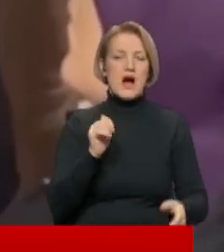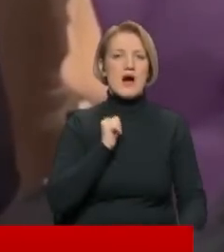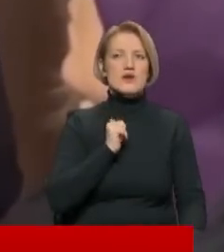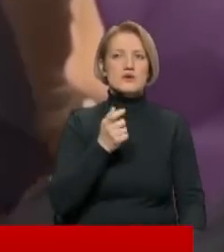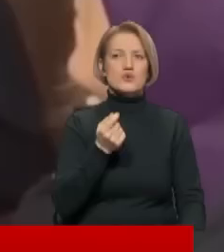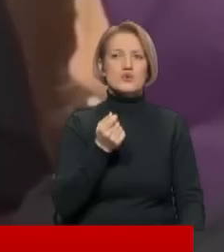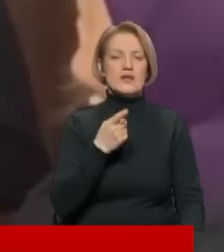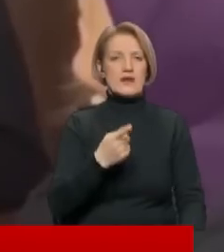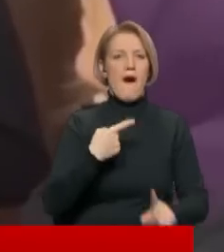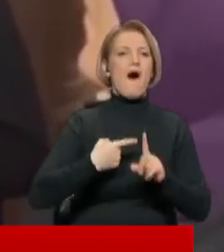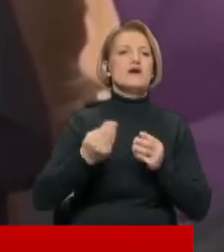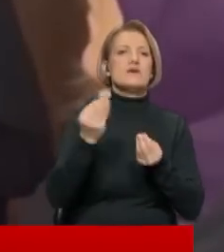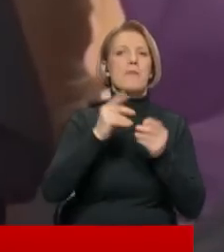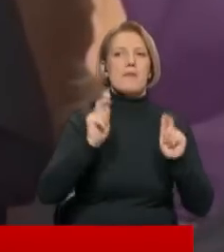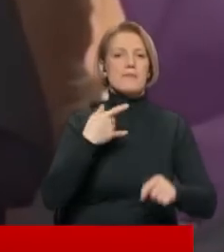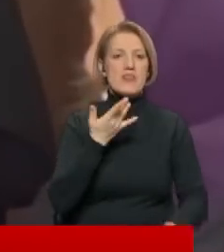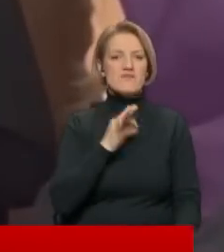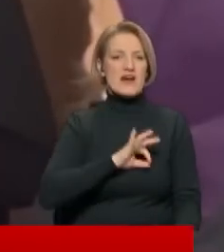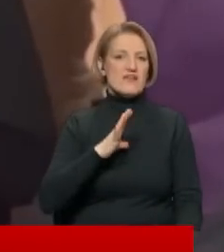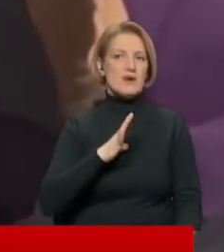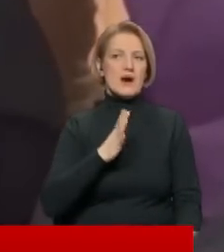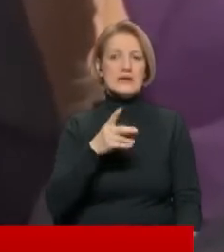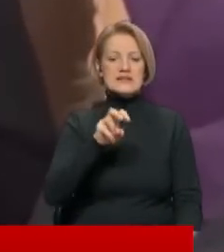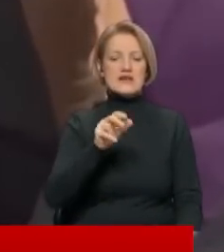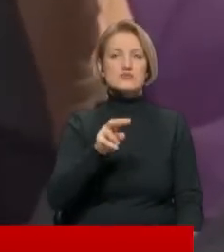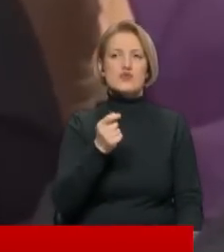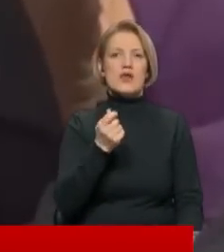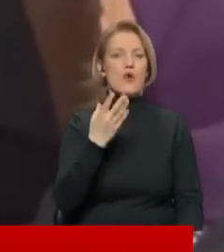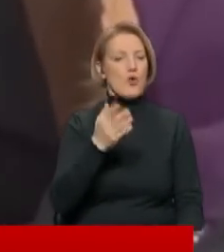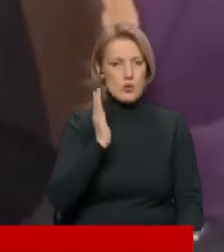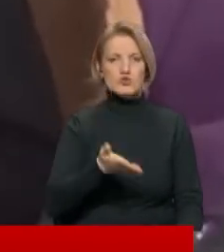asgari ücreti artırmışlar bana ne faydası var